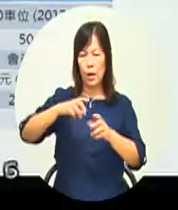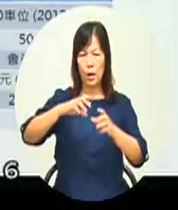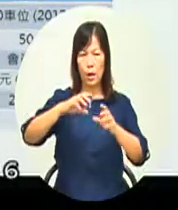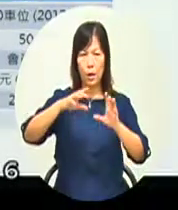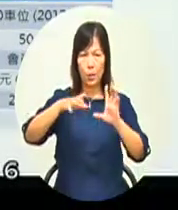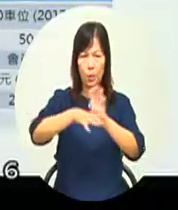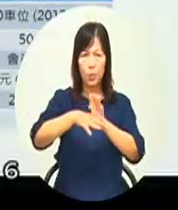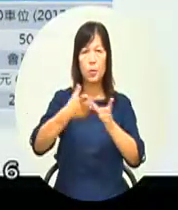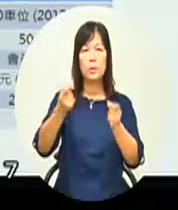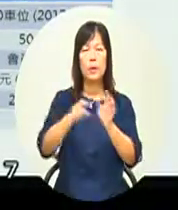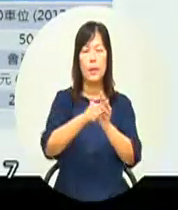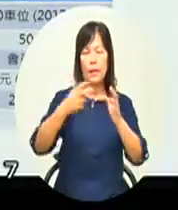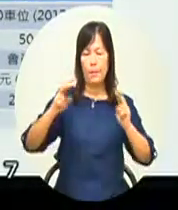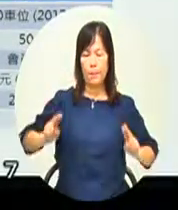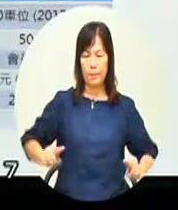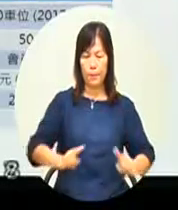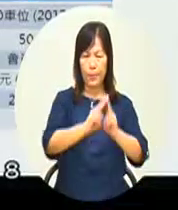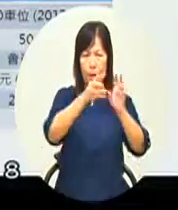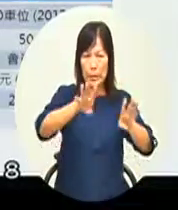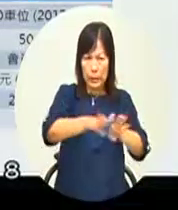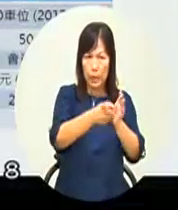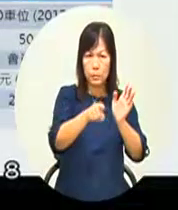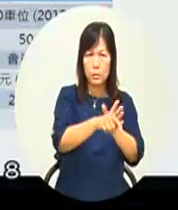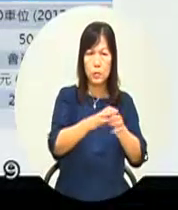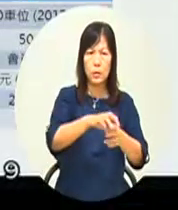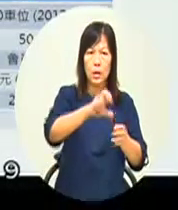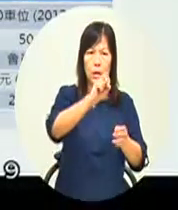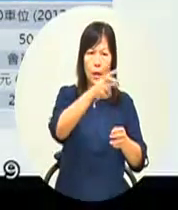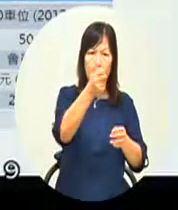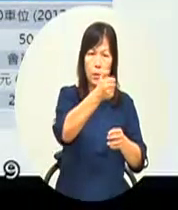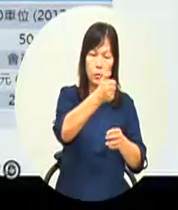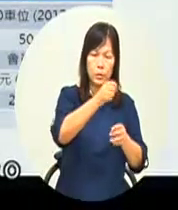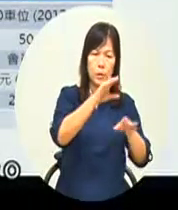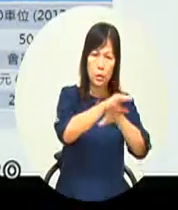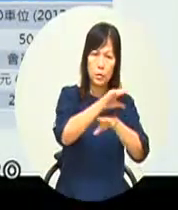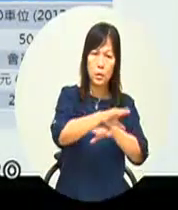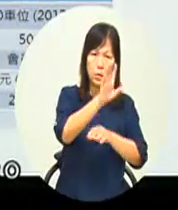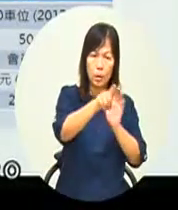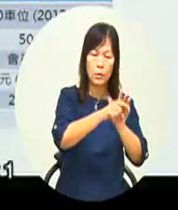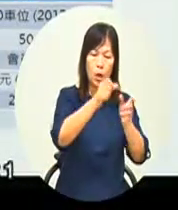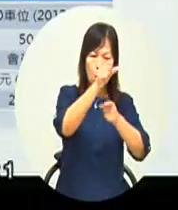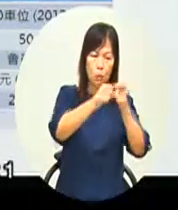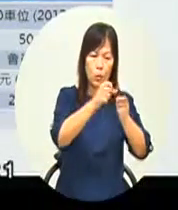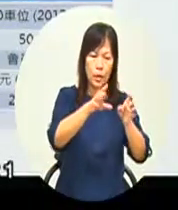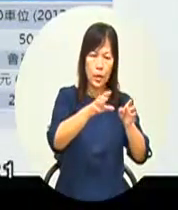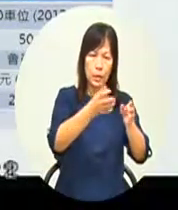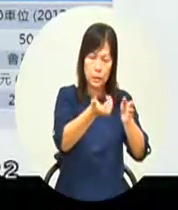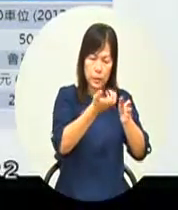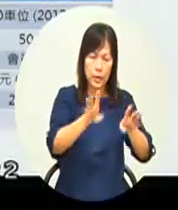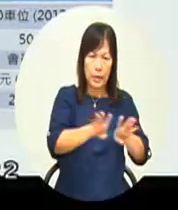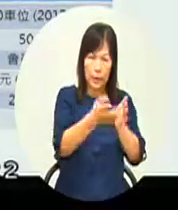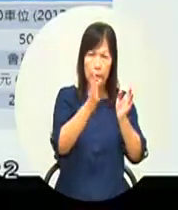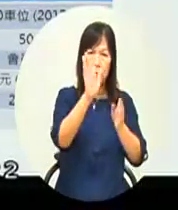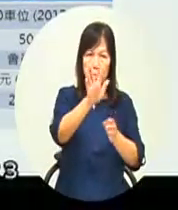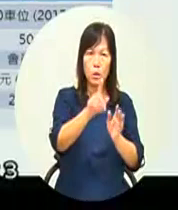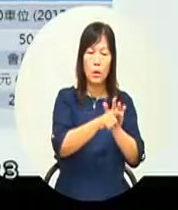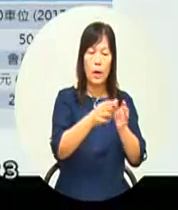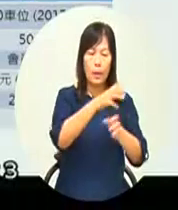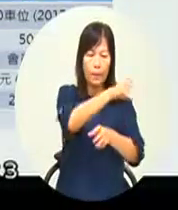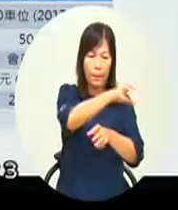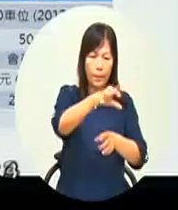巴黎初期哈，它是有250台车辆，它在5年前开始，初期的站